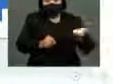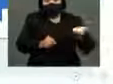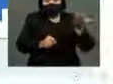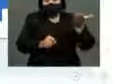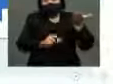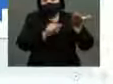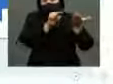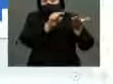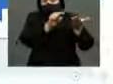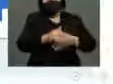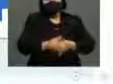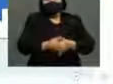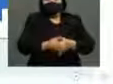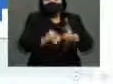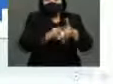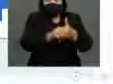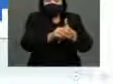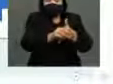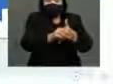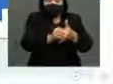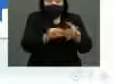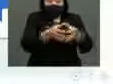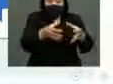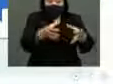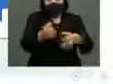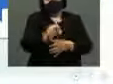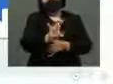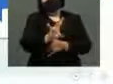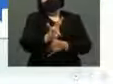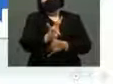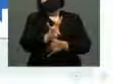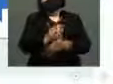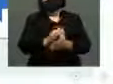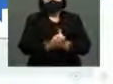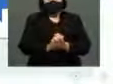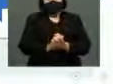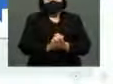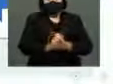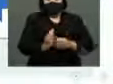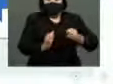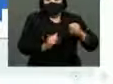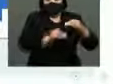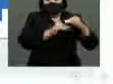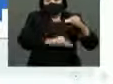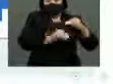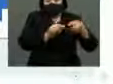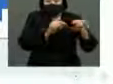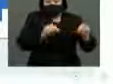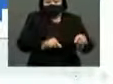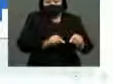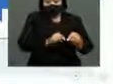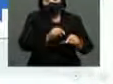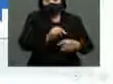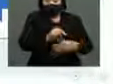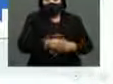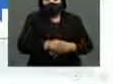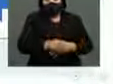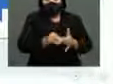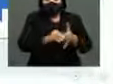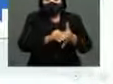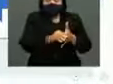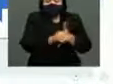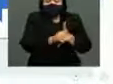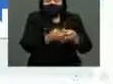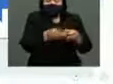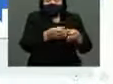าณระบาดไม่มากแต่เพิ่มขึ้นเร็วอันนี้มี17เขตแล้วก็ซ้ายล่างคือปริมาณระบาดไม่มากและเพิ่มช้า